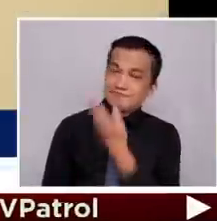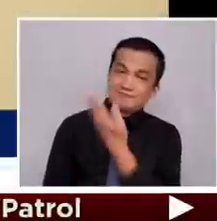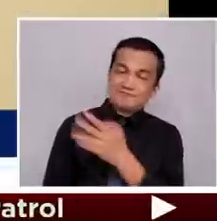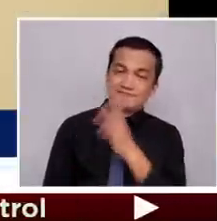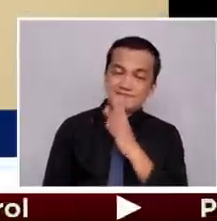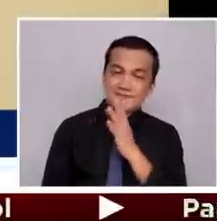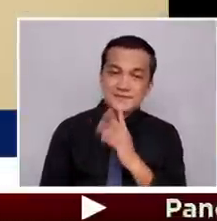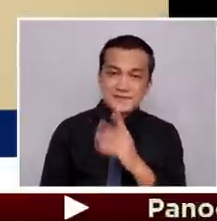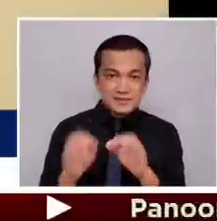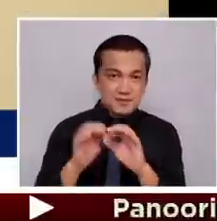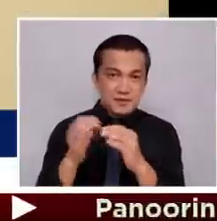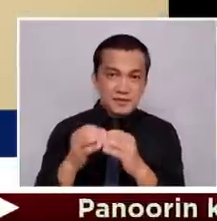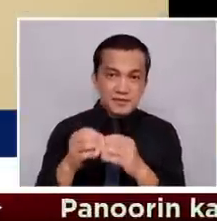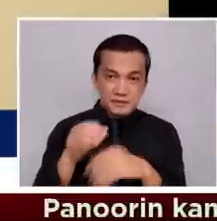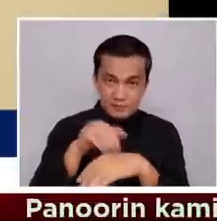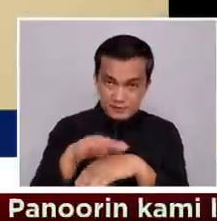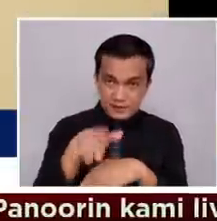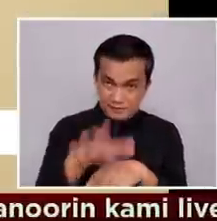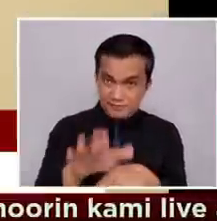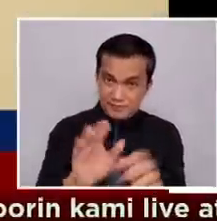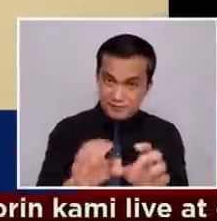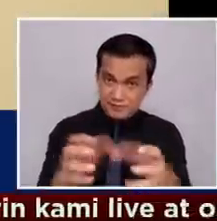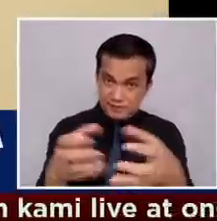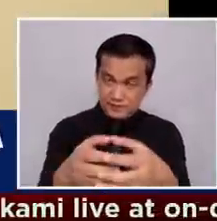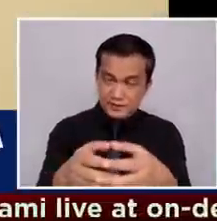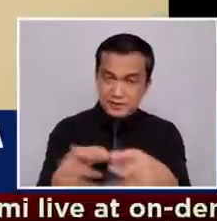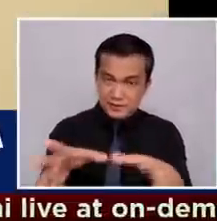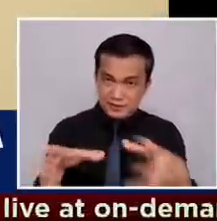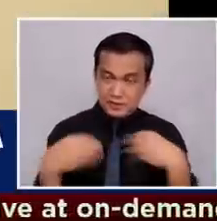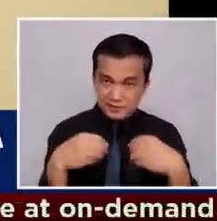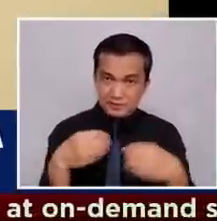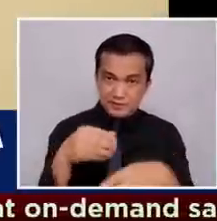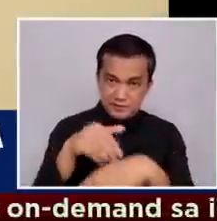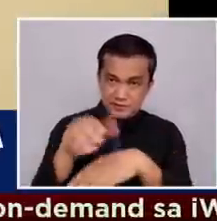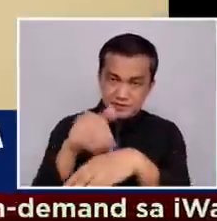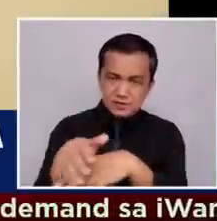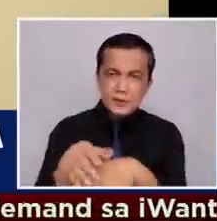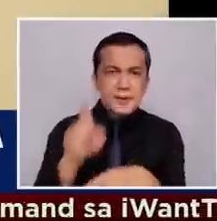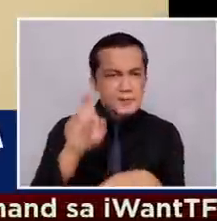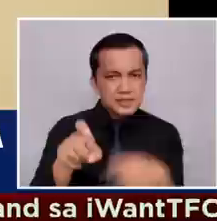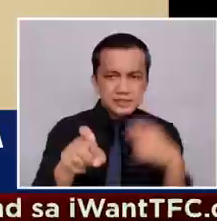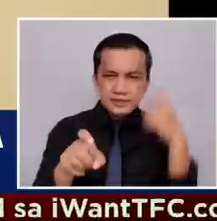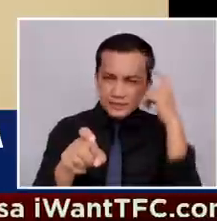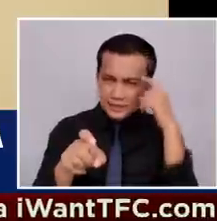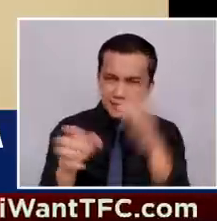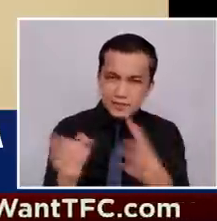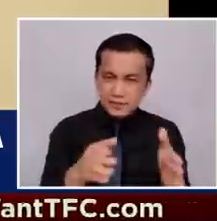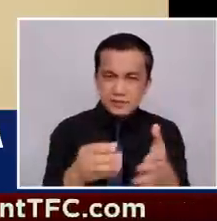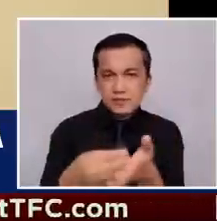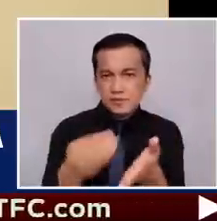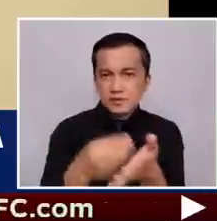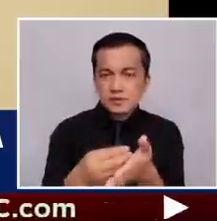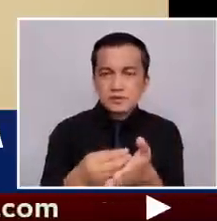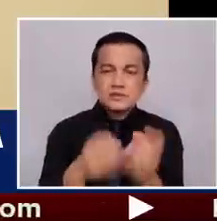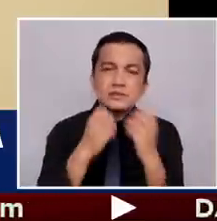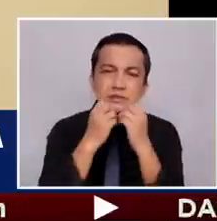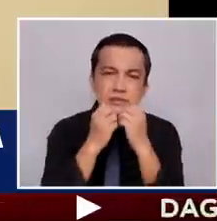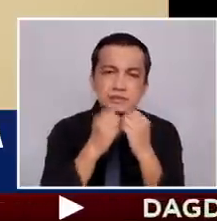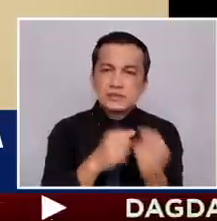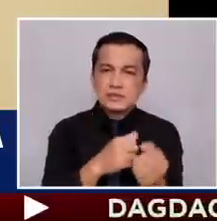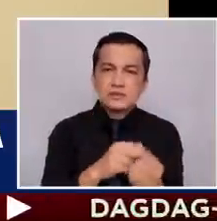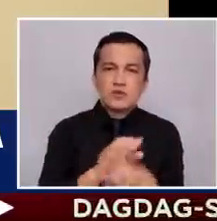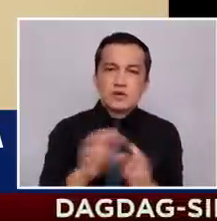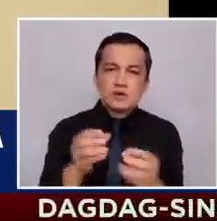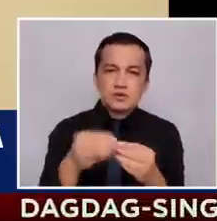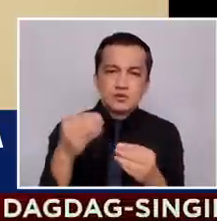tatanggap ng remittances, ay kailangan planado na kung saan ninyo ito gagamitin para naman hindi masayang yung pinagpaguran ng